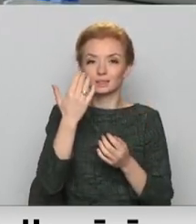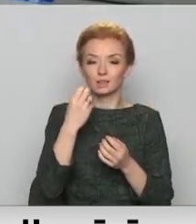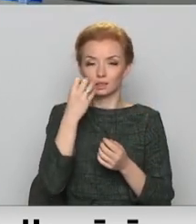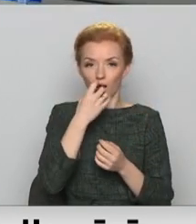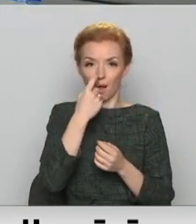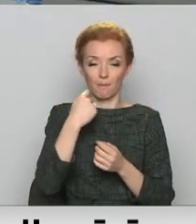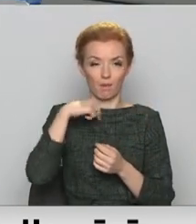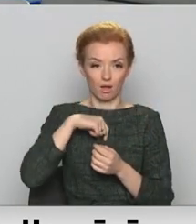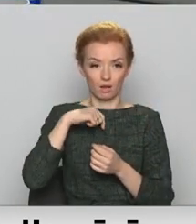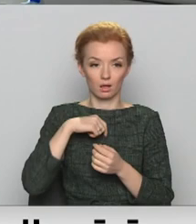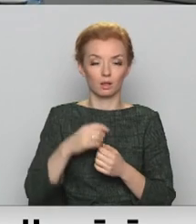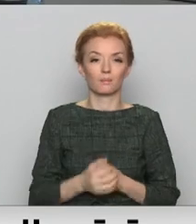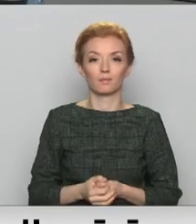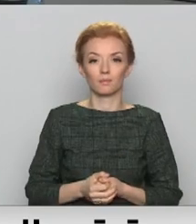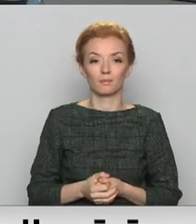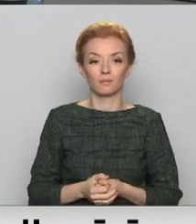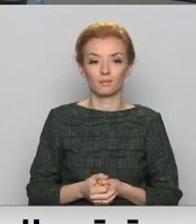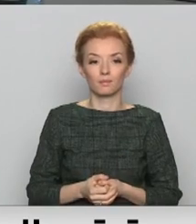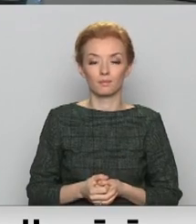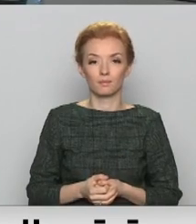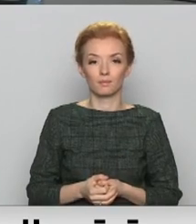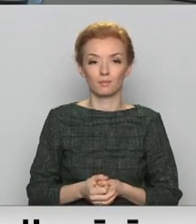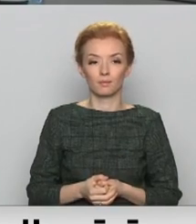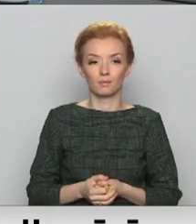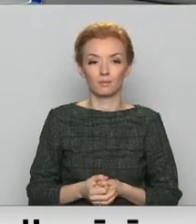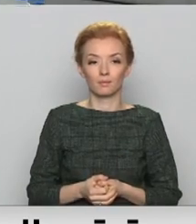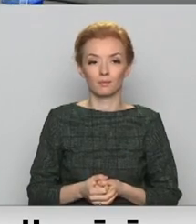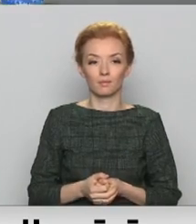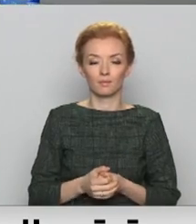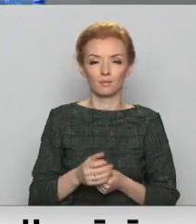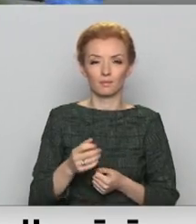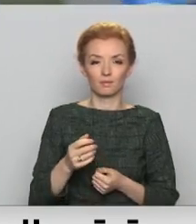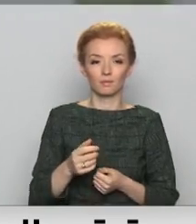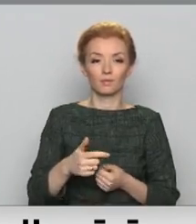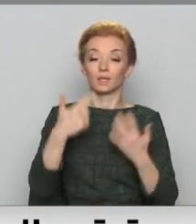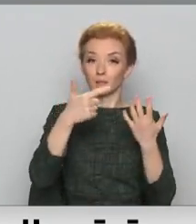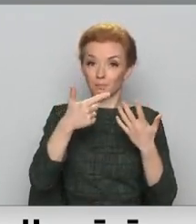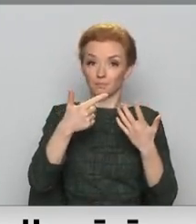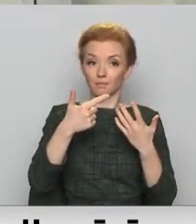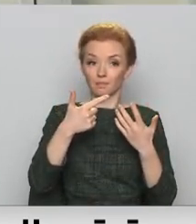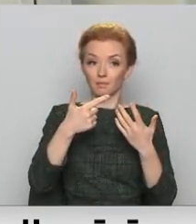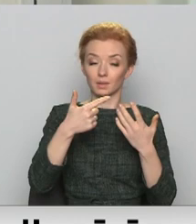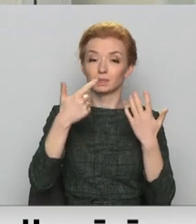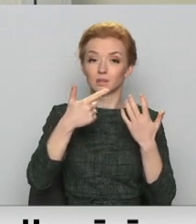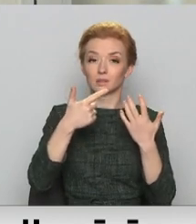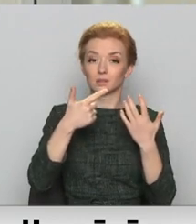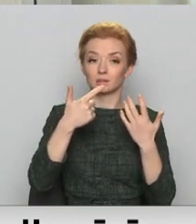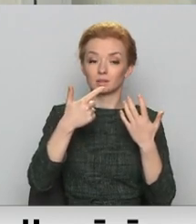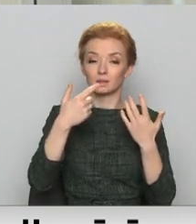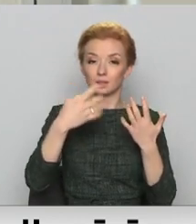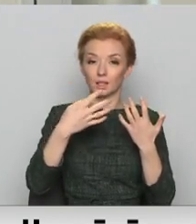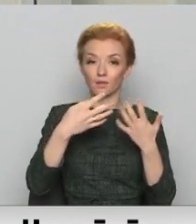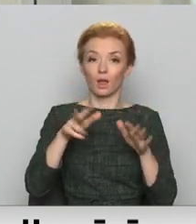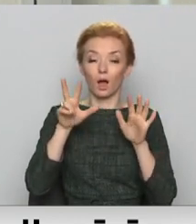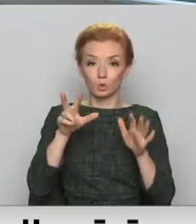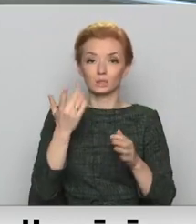ir 90... Brīles neuzlika. Man liekas, 98? 98. Ar masku. Cik